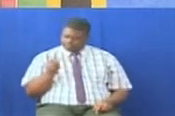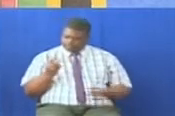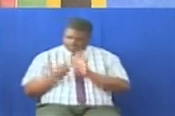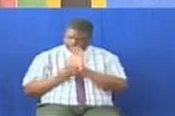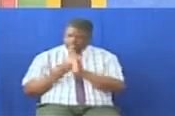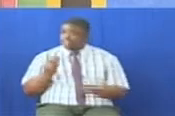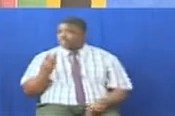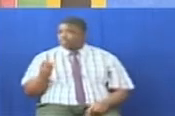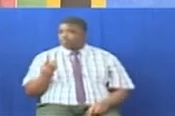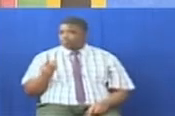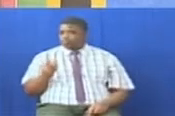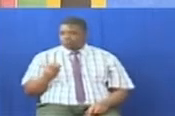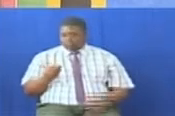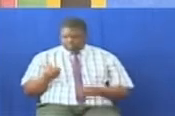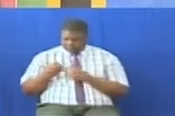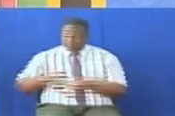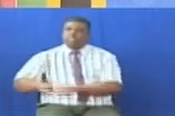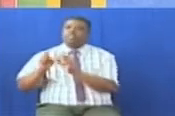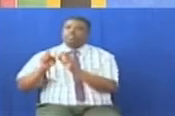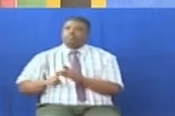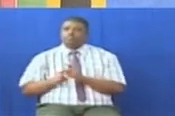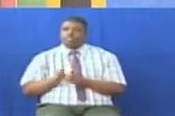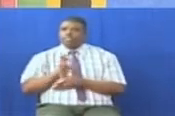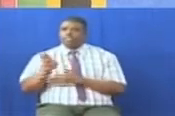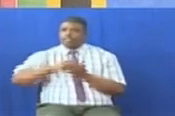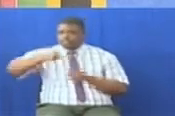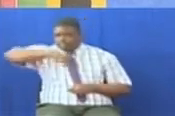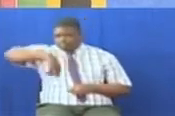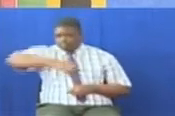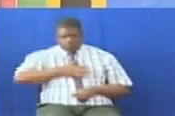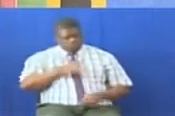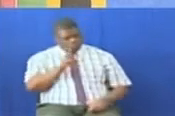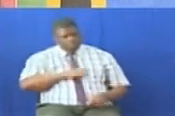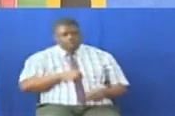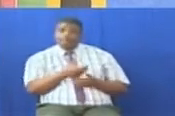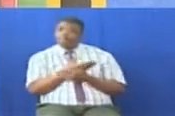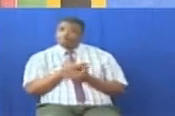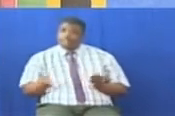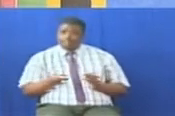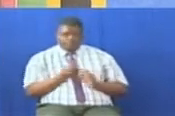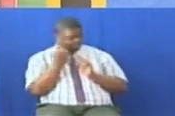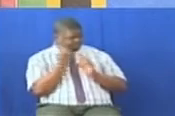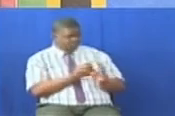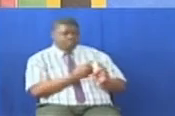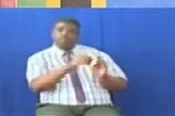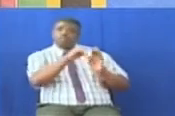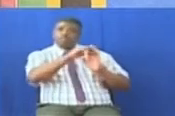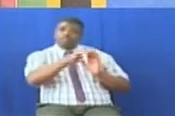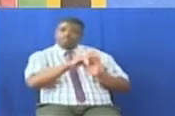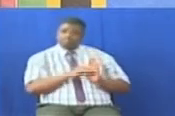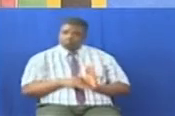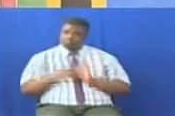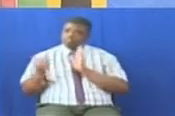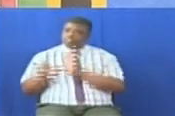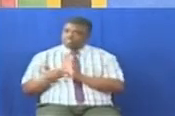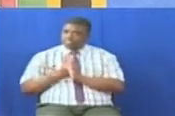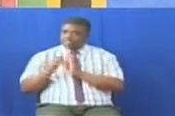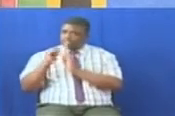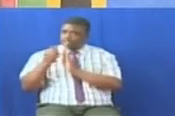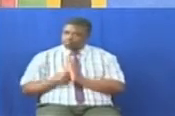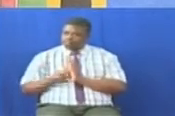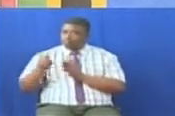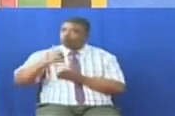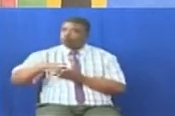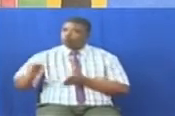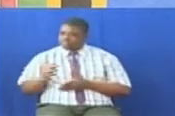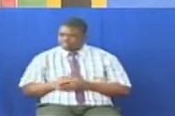224.293 zimetekelezwa na halmashauri zetu za wilaya bila kufuata taratibu za sheria na kanuni za manunuzi.